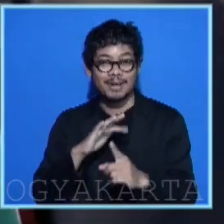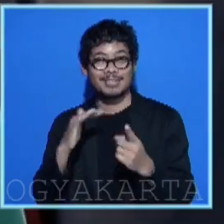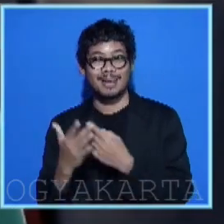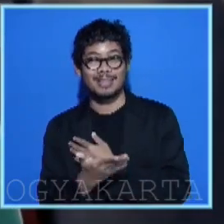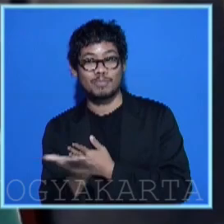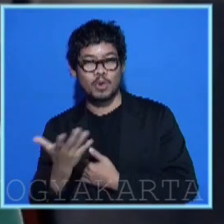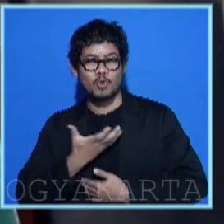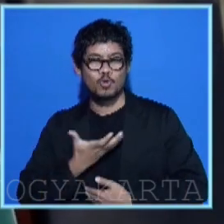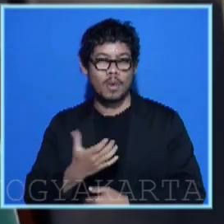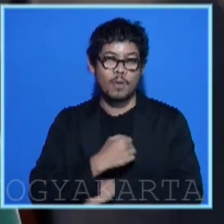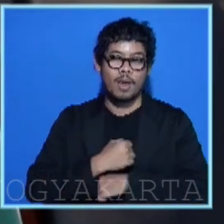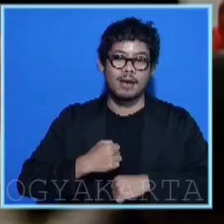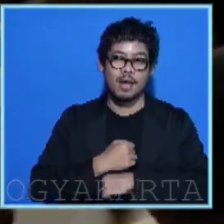meningkatkan kebugaran jasmani masyarakat